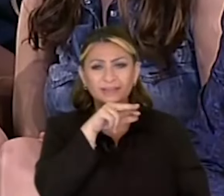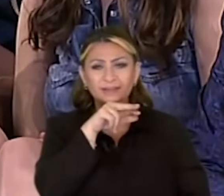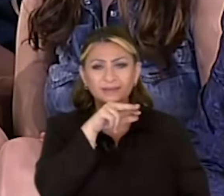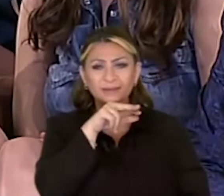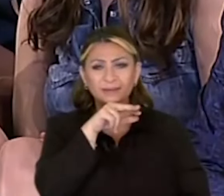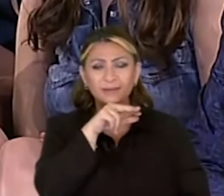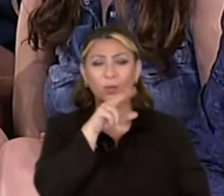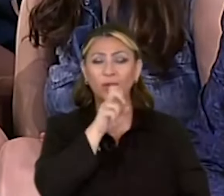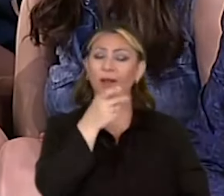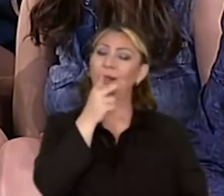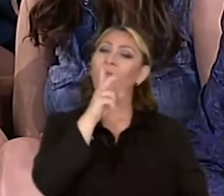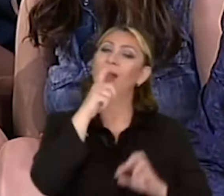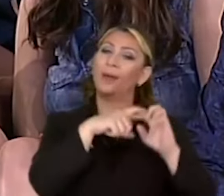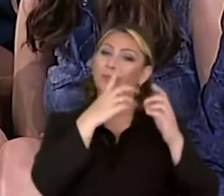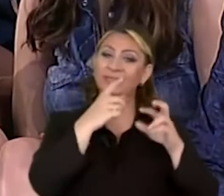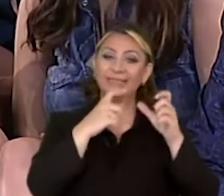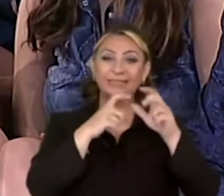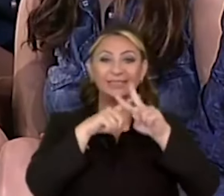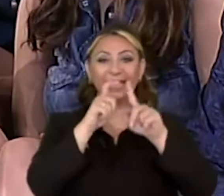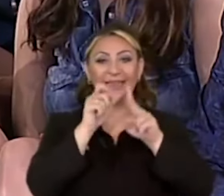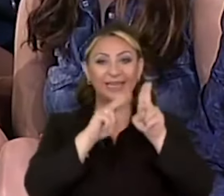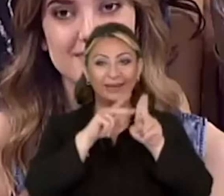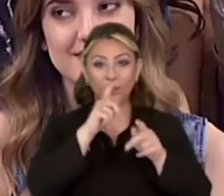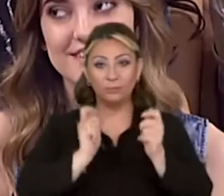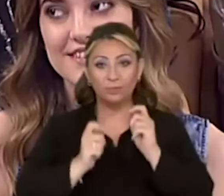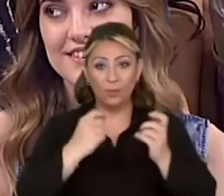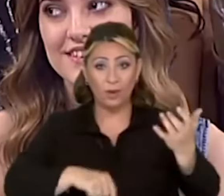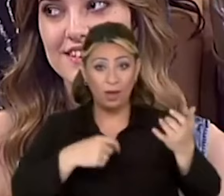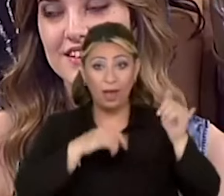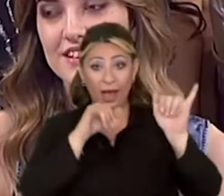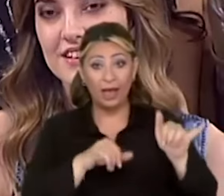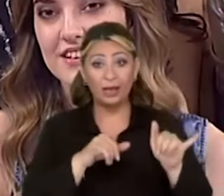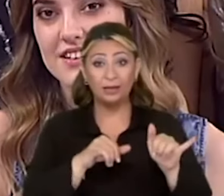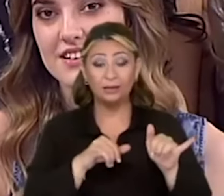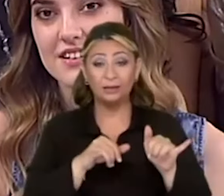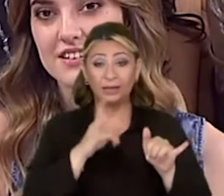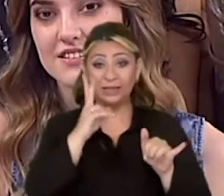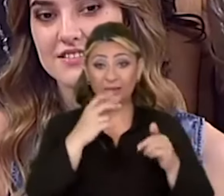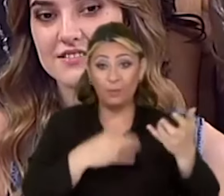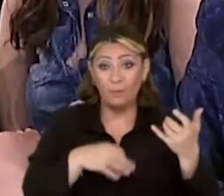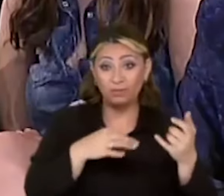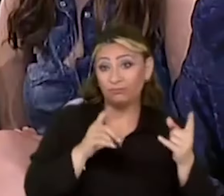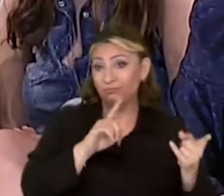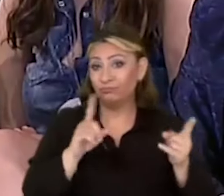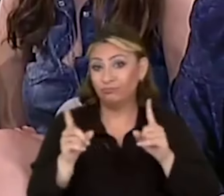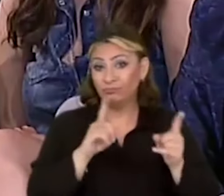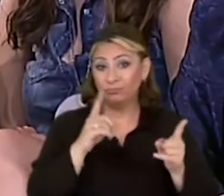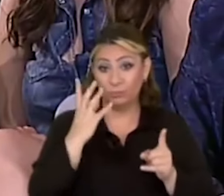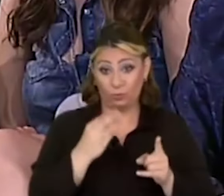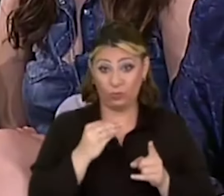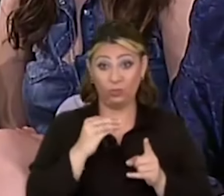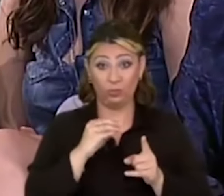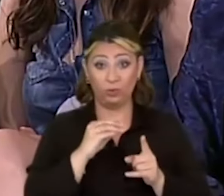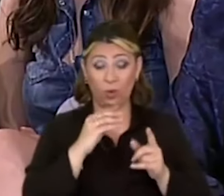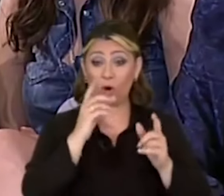oturan rahmetli oldu. Sadık diye arkadaşımız da bas gitar çalıyordu. Grup bir müddet İki basçısı oldu grubun.